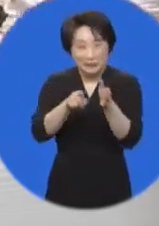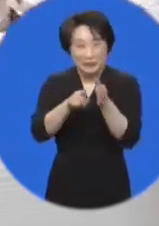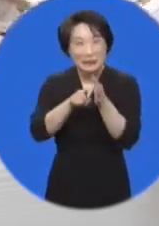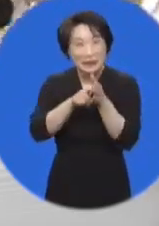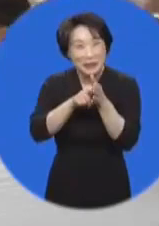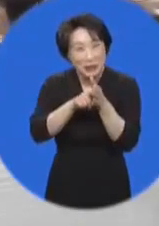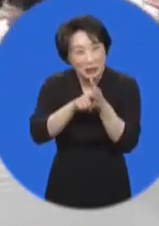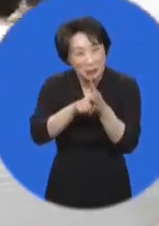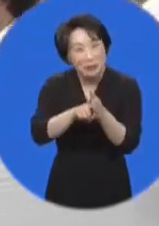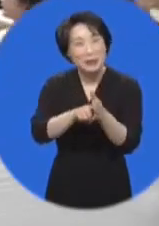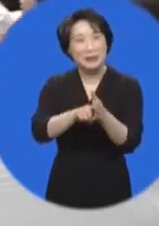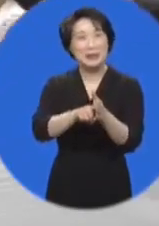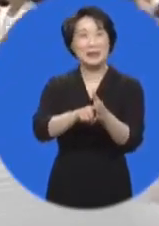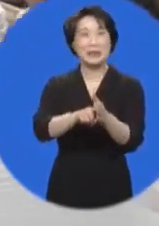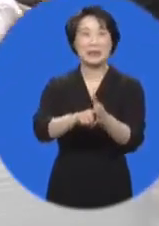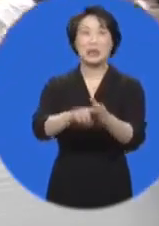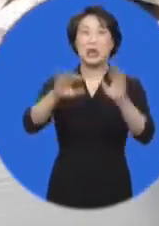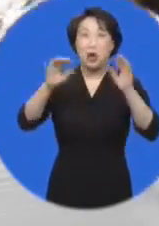확실히